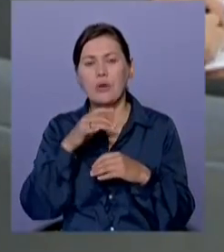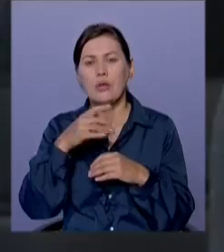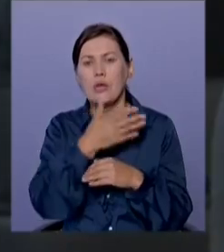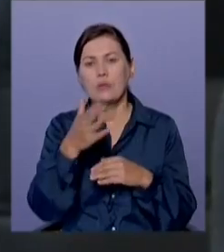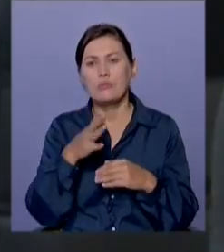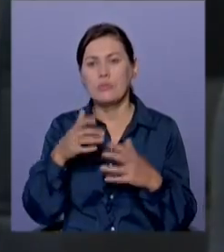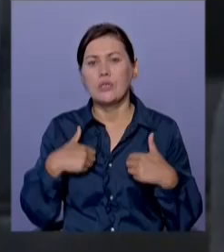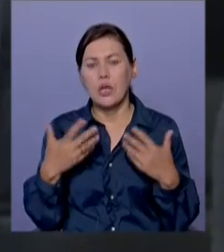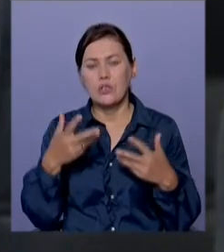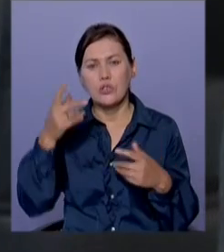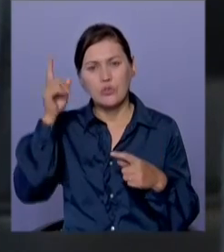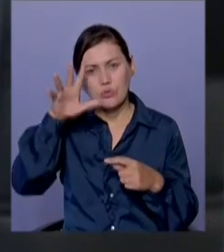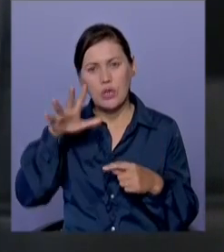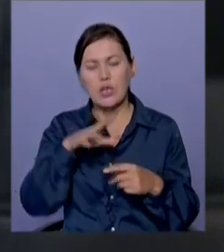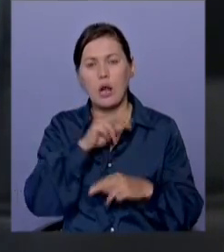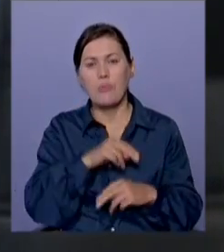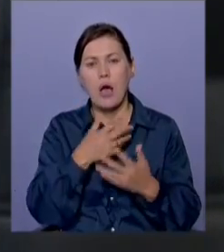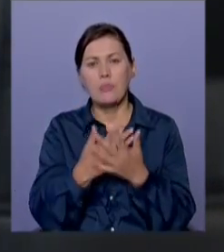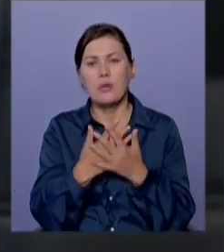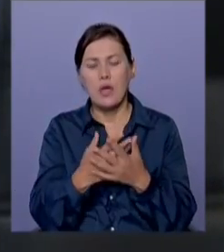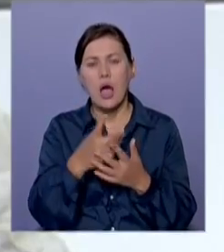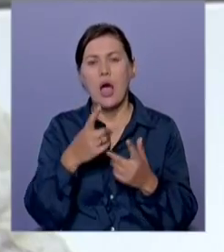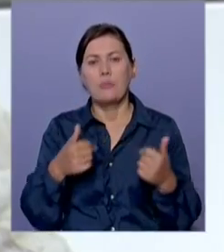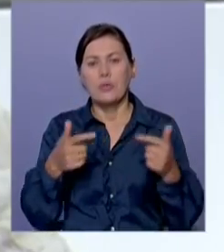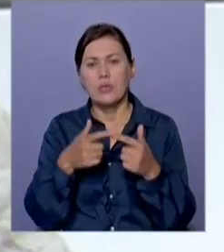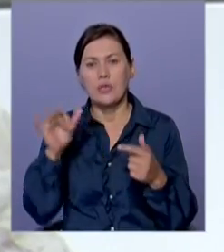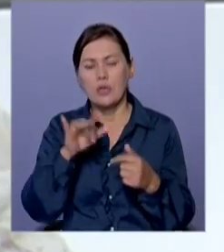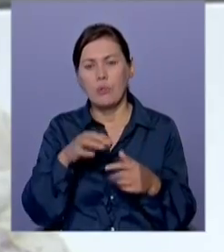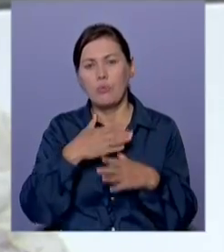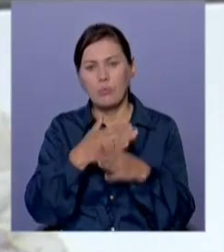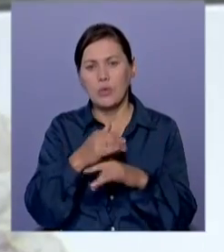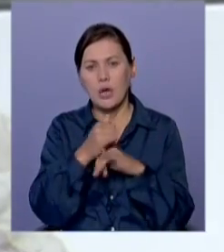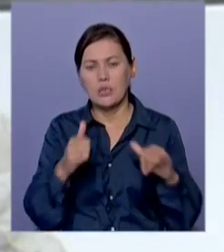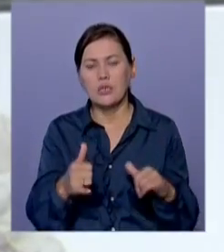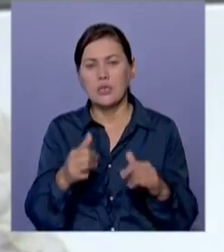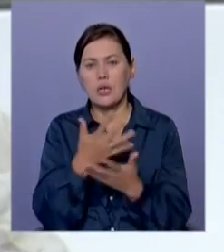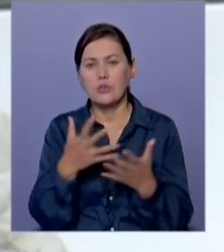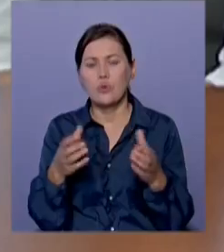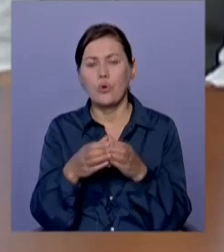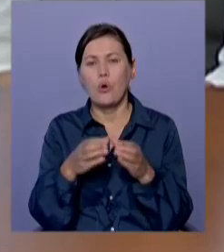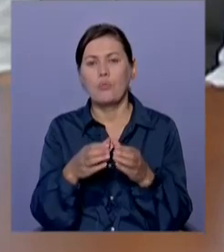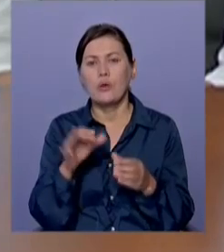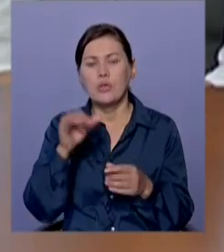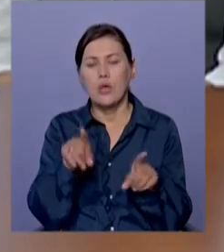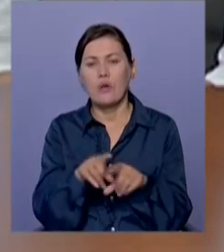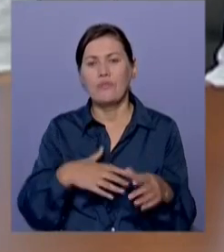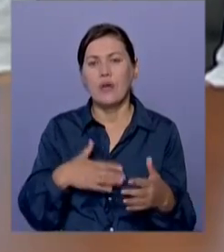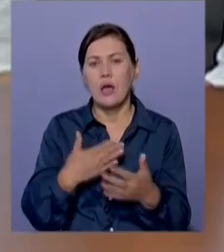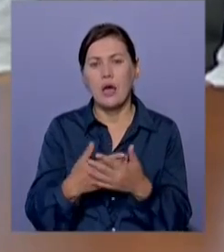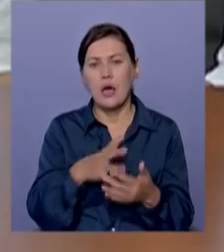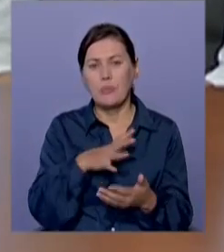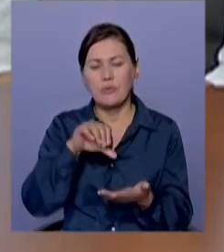студентам предлагают изучать работу общественных объединений и помощь различным социальным группам. С такой инициативой